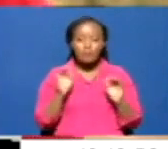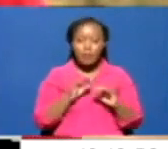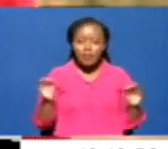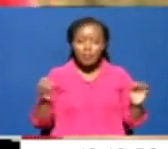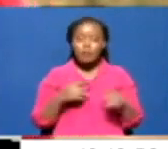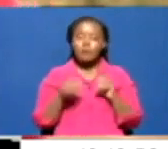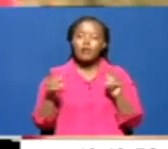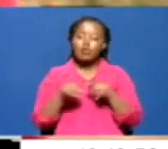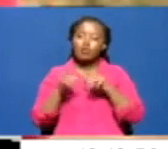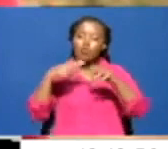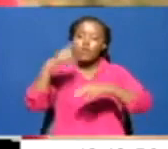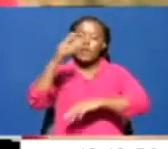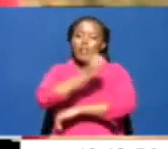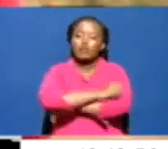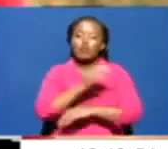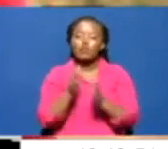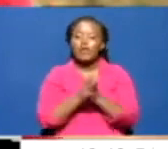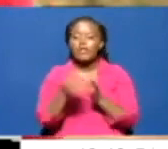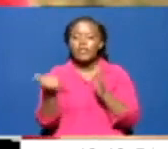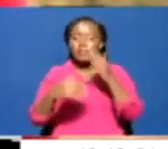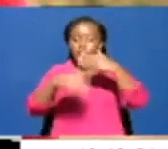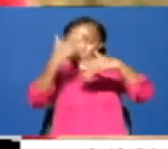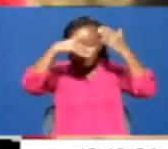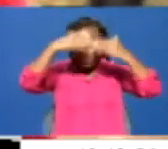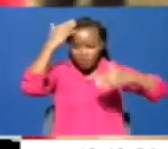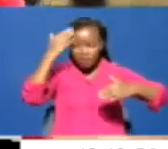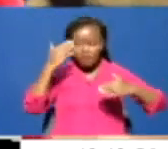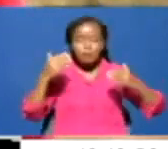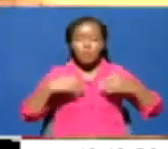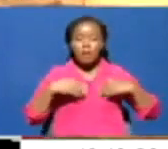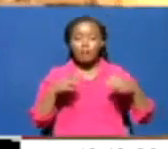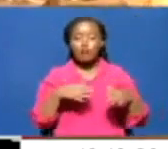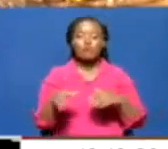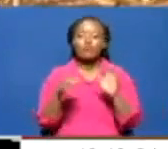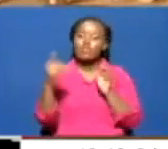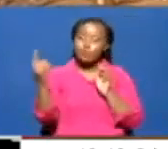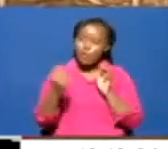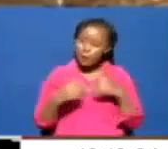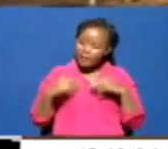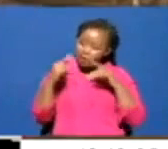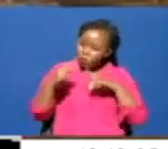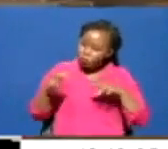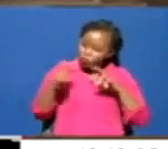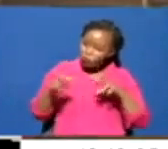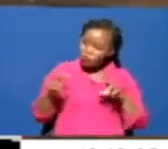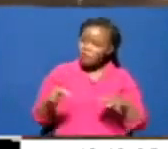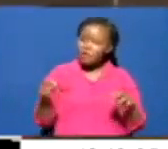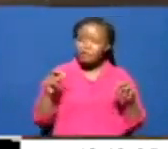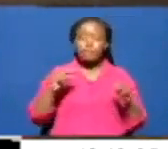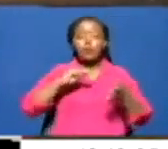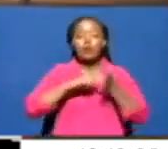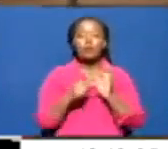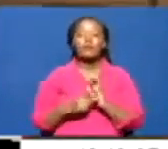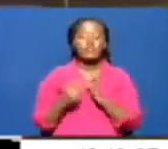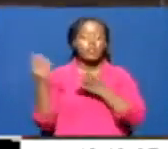ambao wako katika universities wangepata fursa ya kukuja kufanya hapa research. Mradi huo ulistahili kufadhiliwa kifedha kila